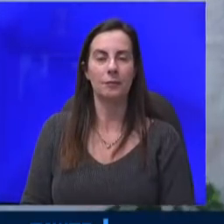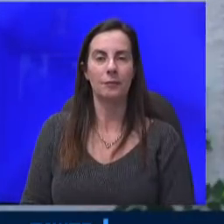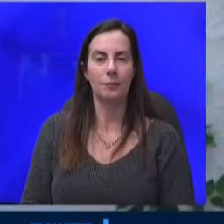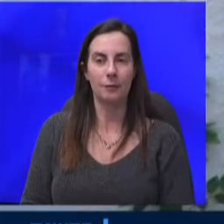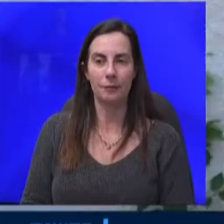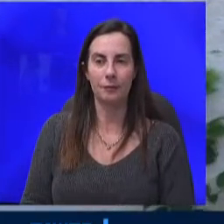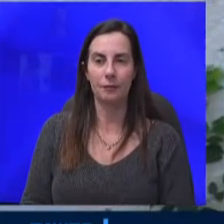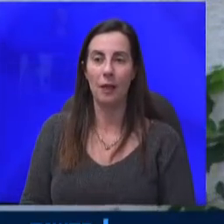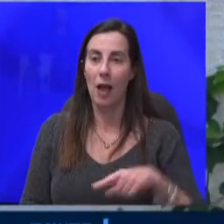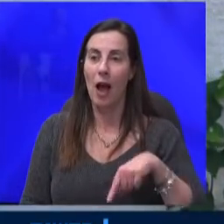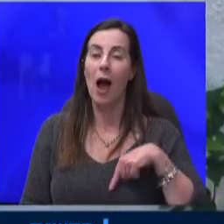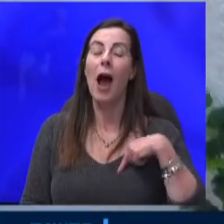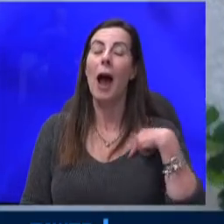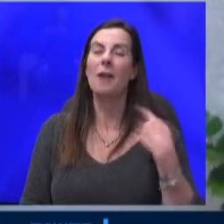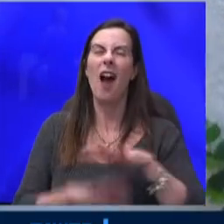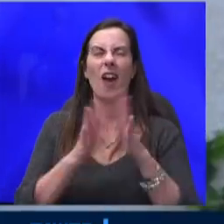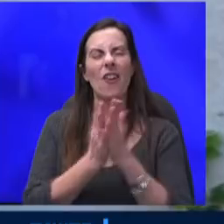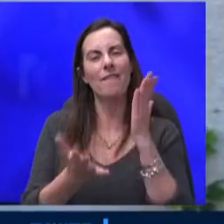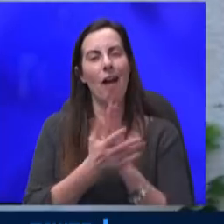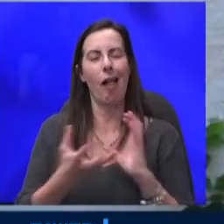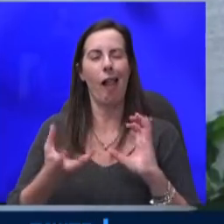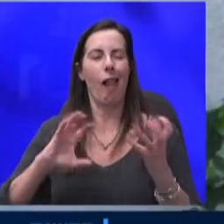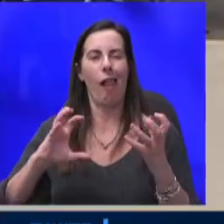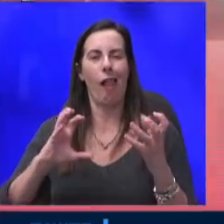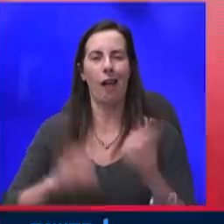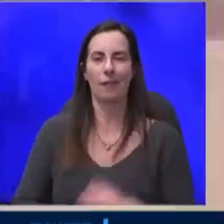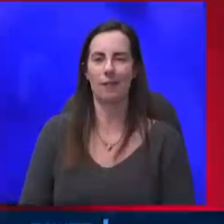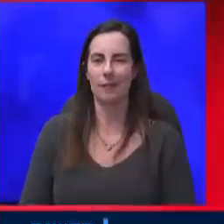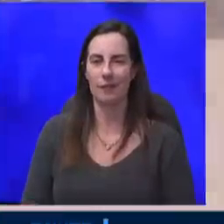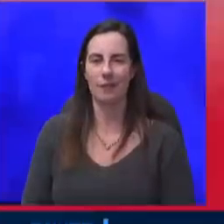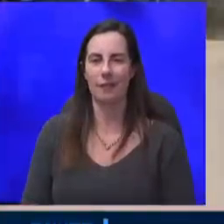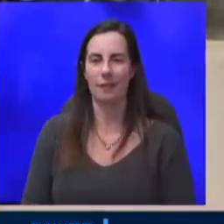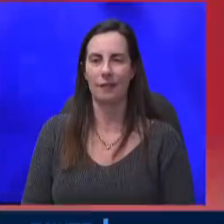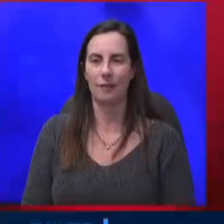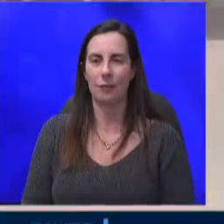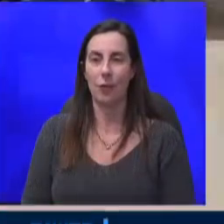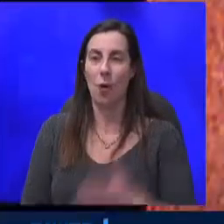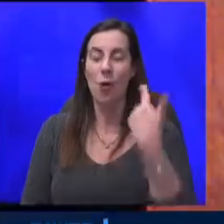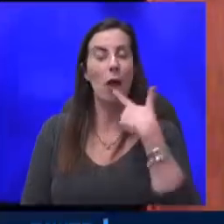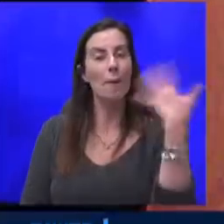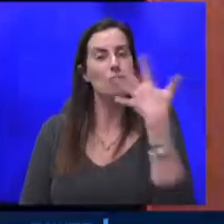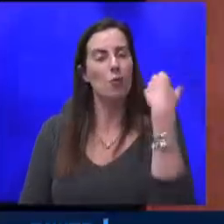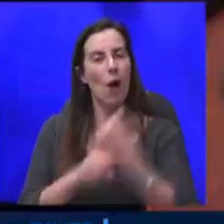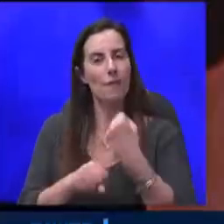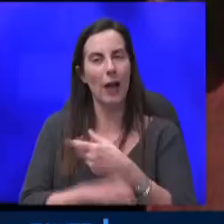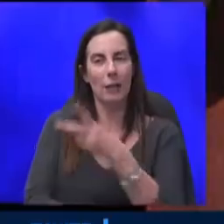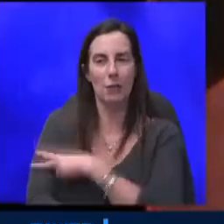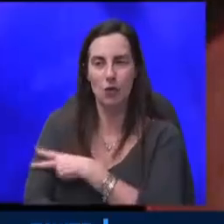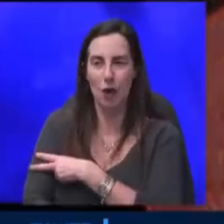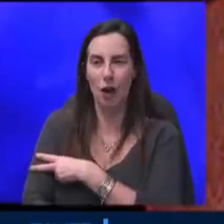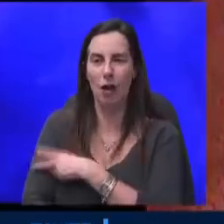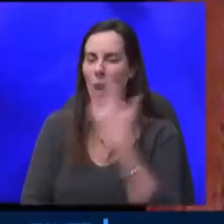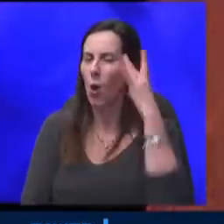הרבה זמן לקח לנו. הכל חלוד. עופר היה שנים במשטרה בימ"ר, יצא עם פוסט טראומה מפיגועים